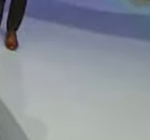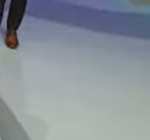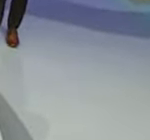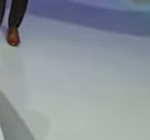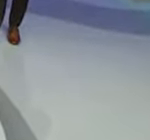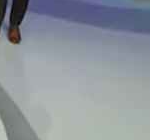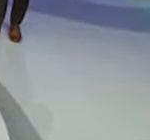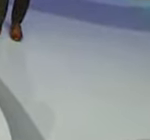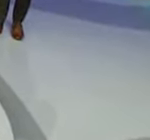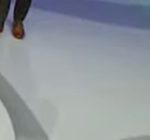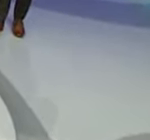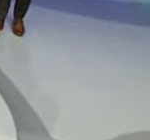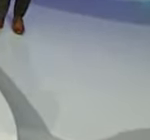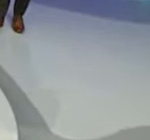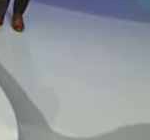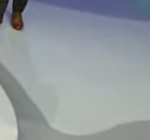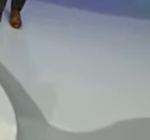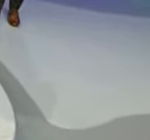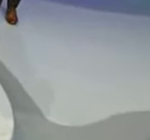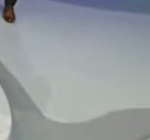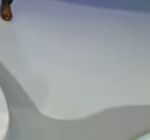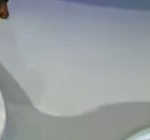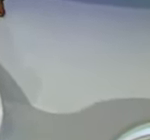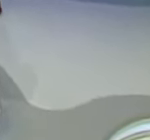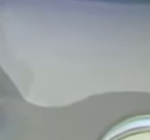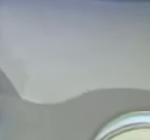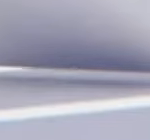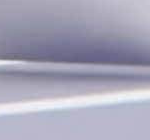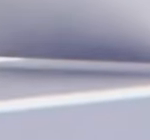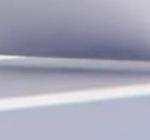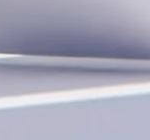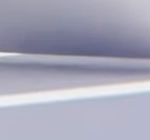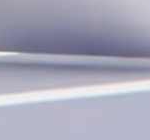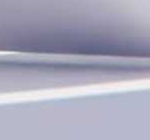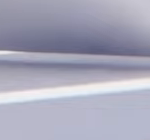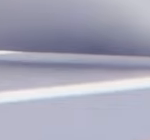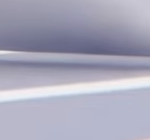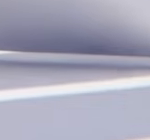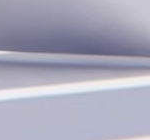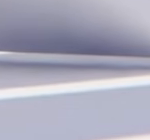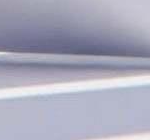Tuloy-tuloy ang pagtutok dito sa 24 Oras Weekend.